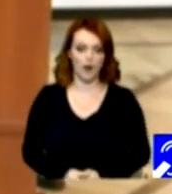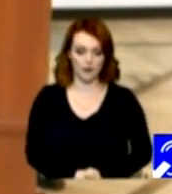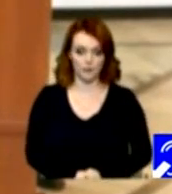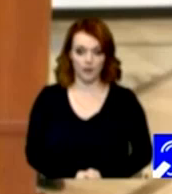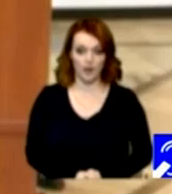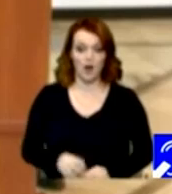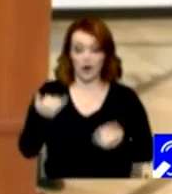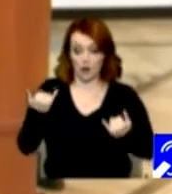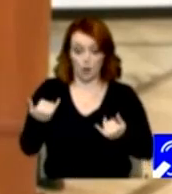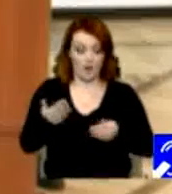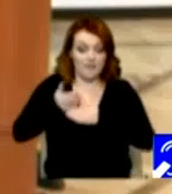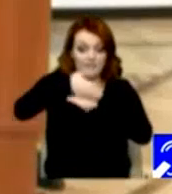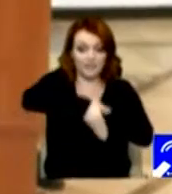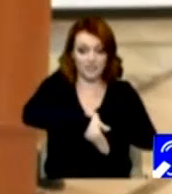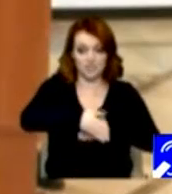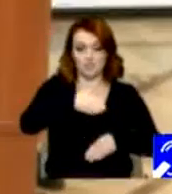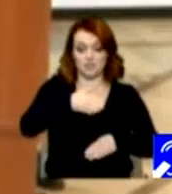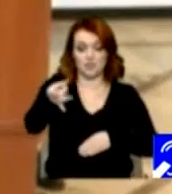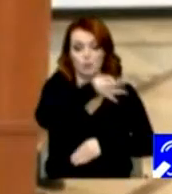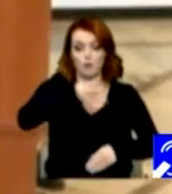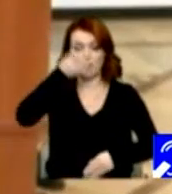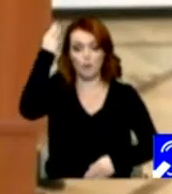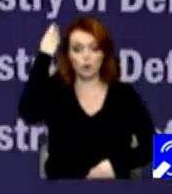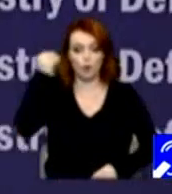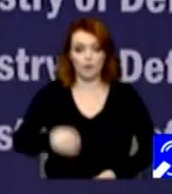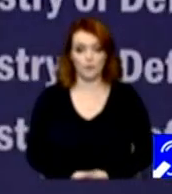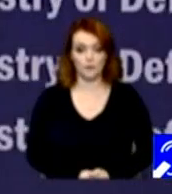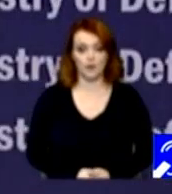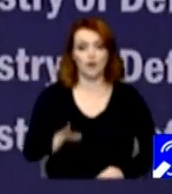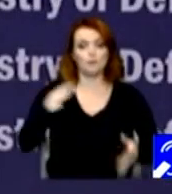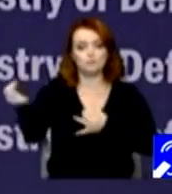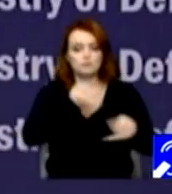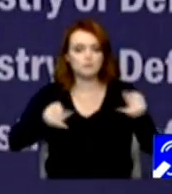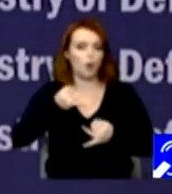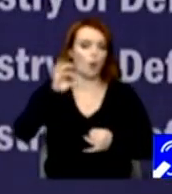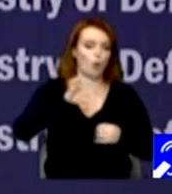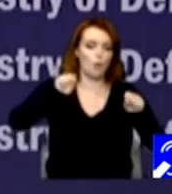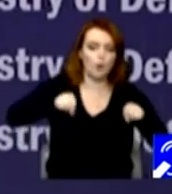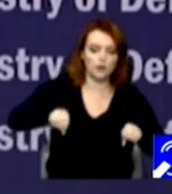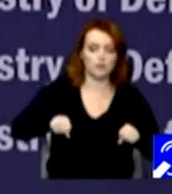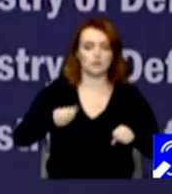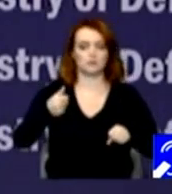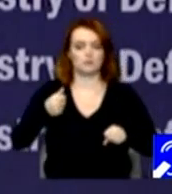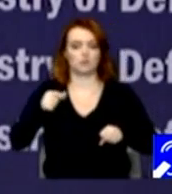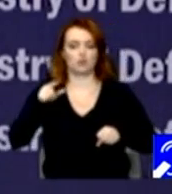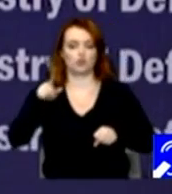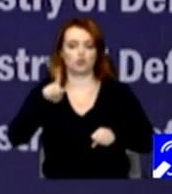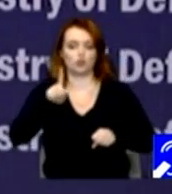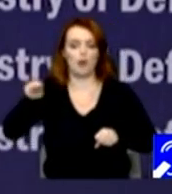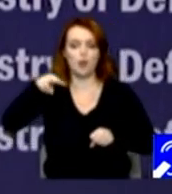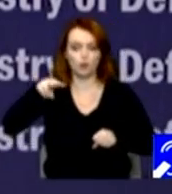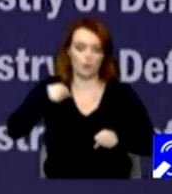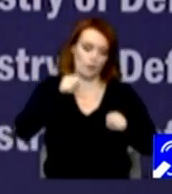uscați care se află în vizită oficială în Republica Moldova am discutat și despre modalitățile prin care Lituania ar putea să ne